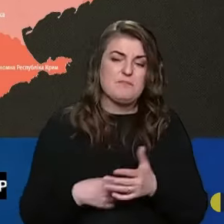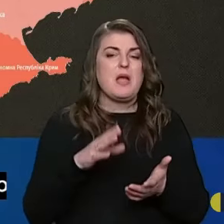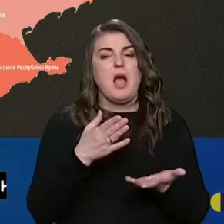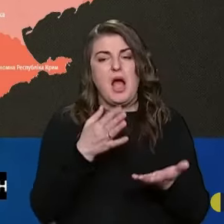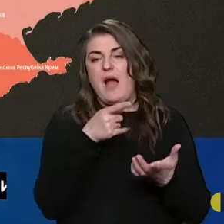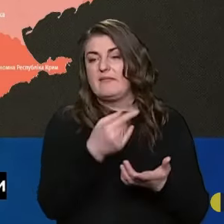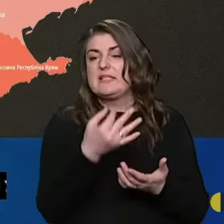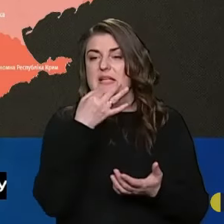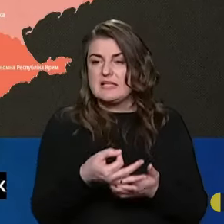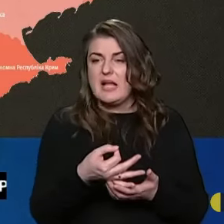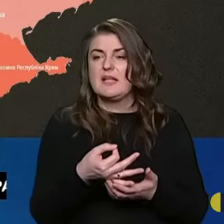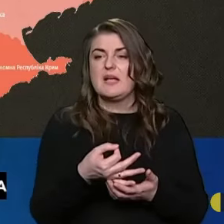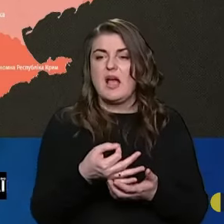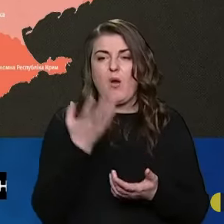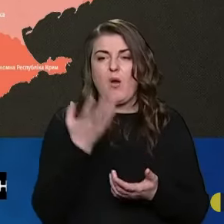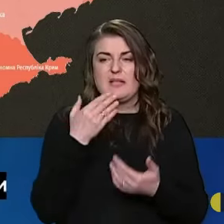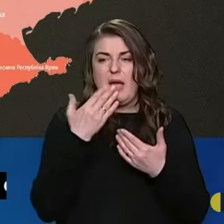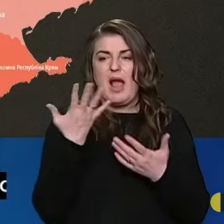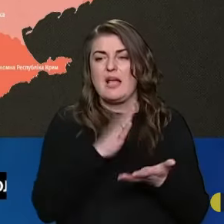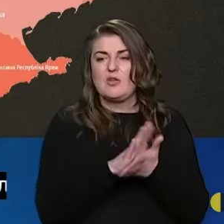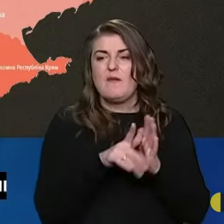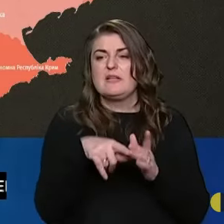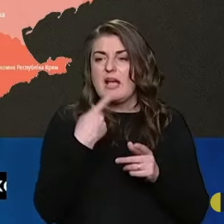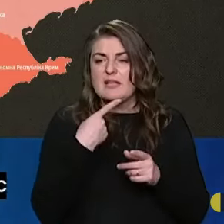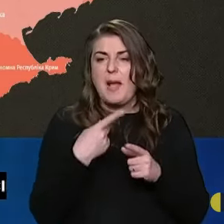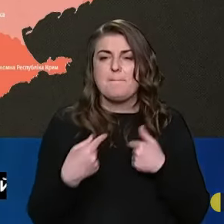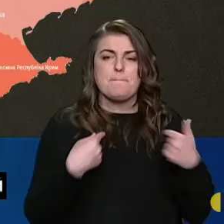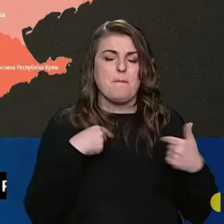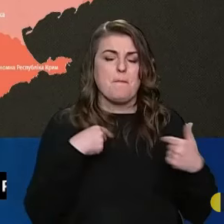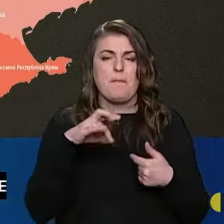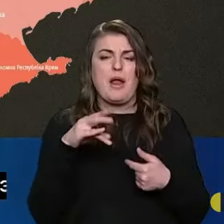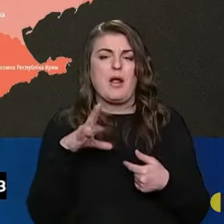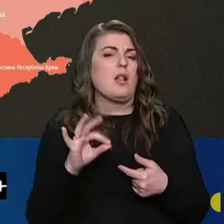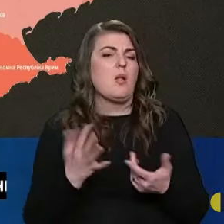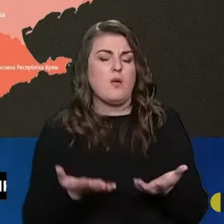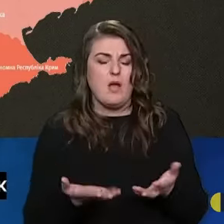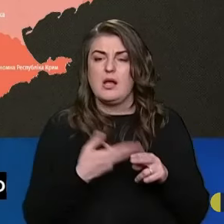ви сказали, от, ну, коли спитали, яка ситуація, ви сказали пекло. Це